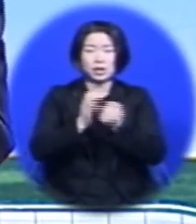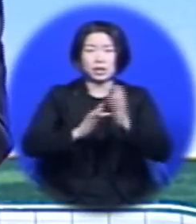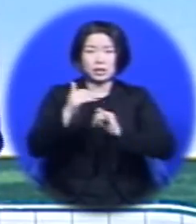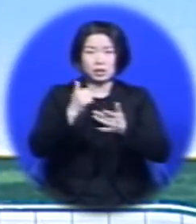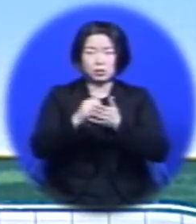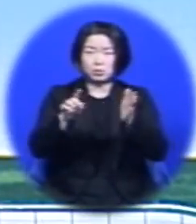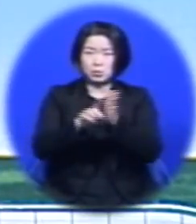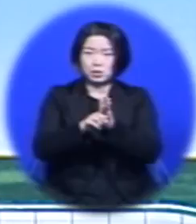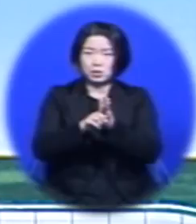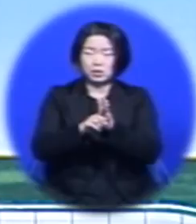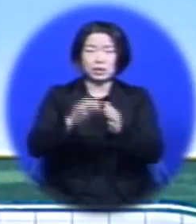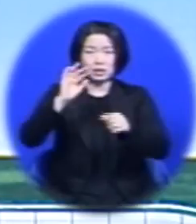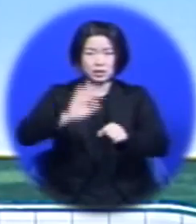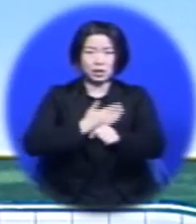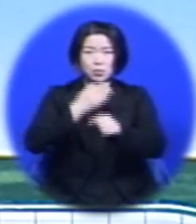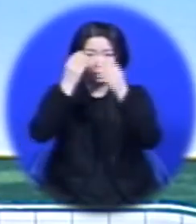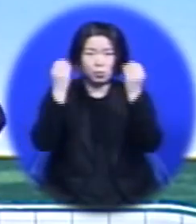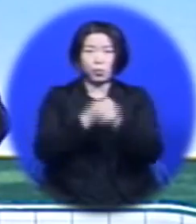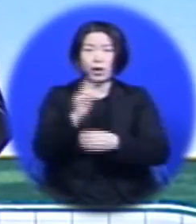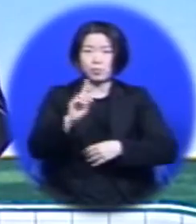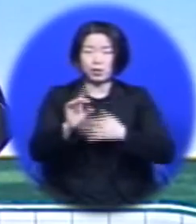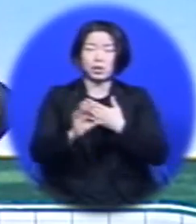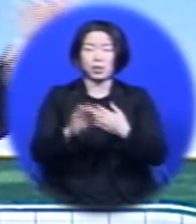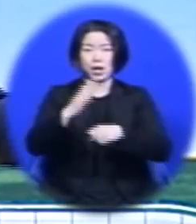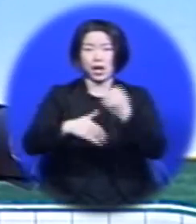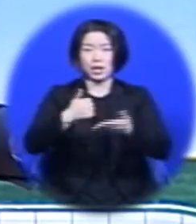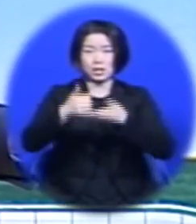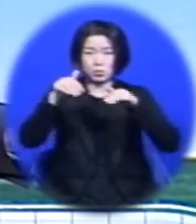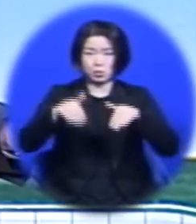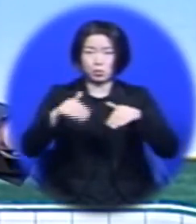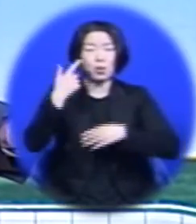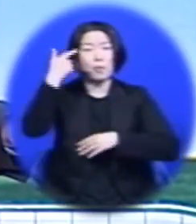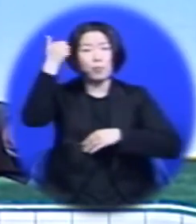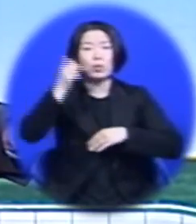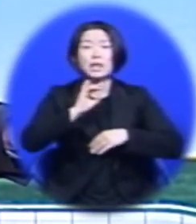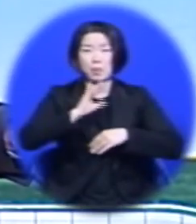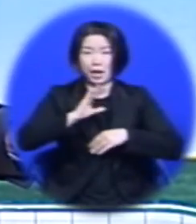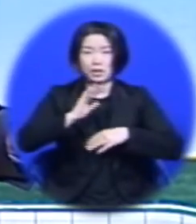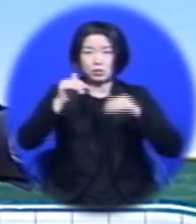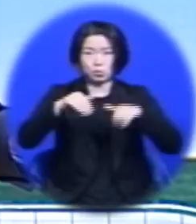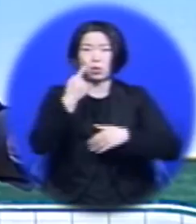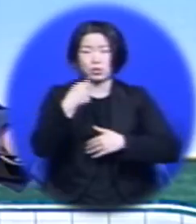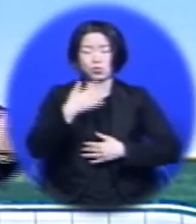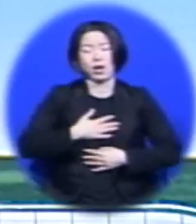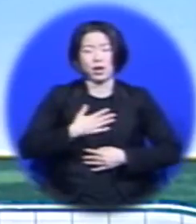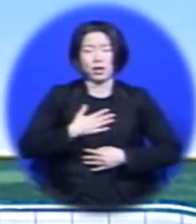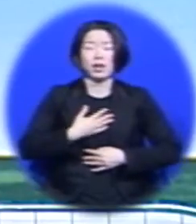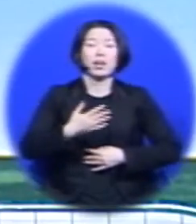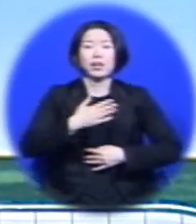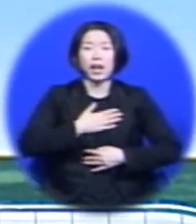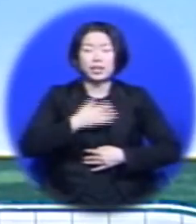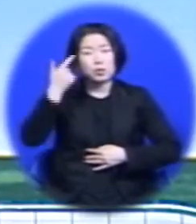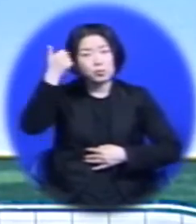것을 오해하는 것 중에 하나가 하나님의 종은 목사 만 하나님의 종인 줄 아는 겁니다 나는